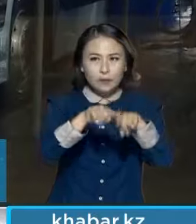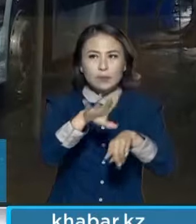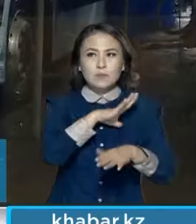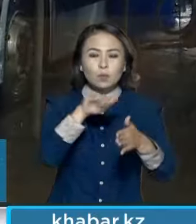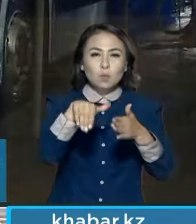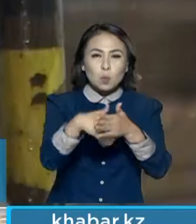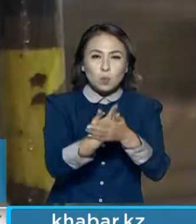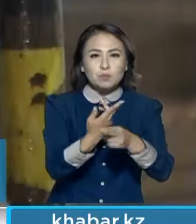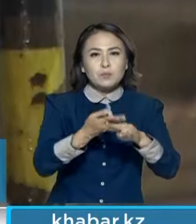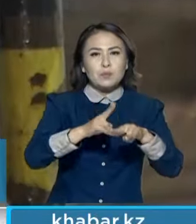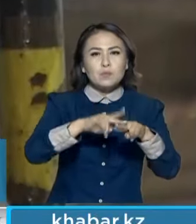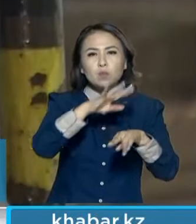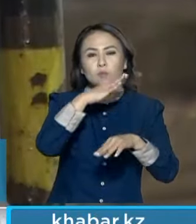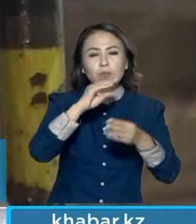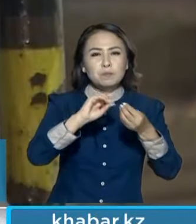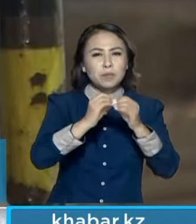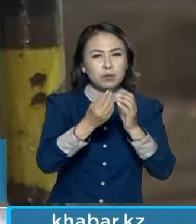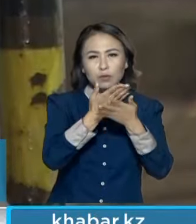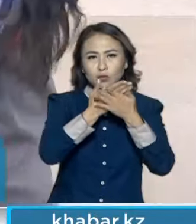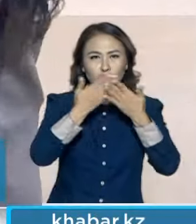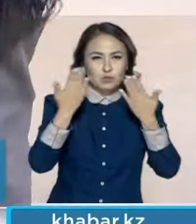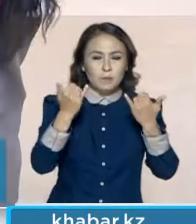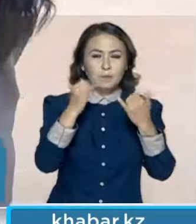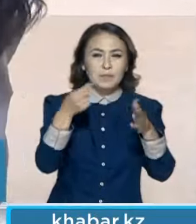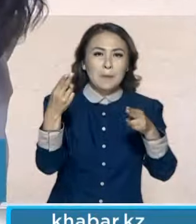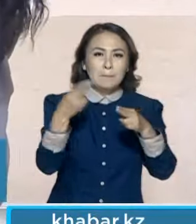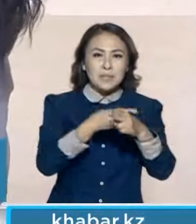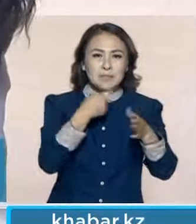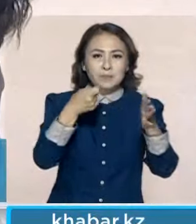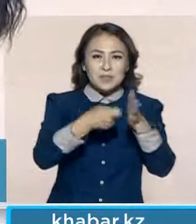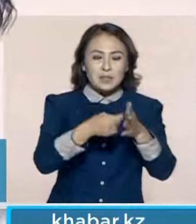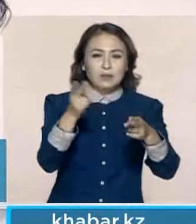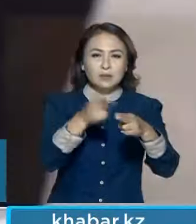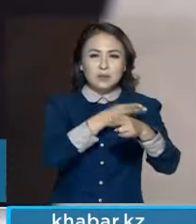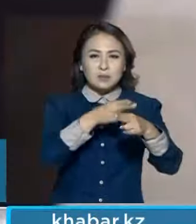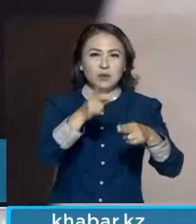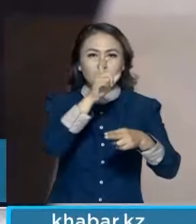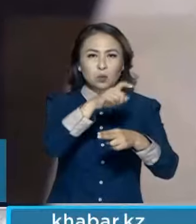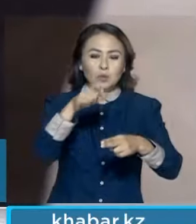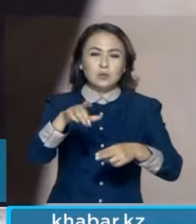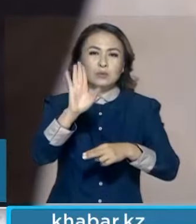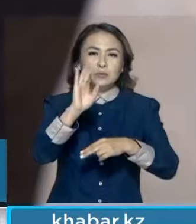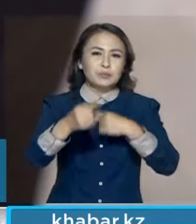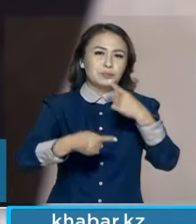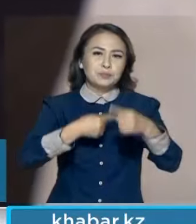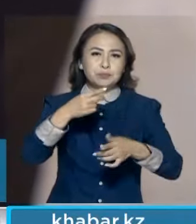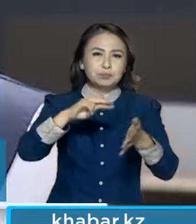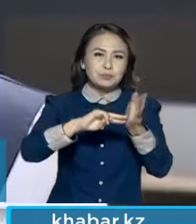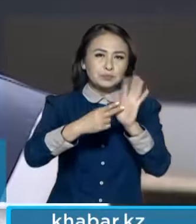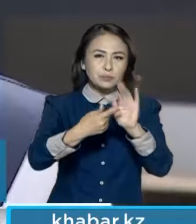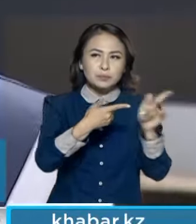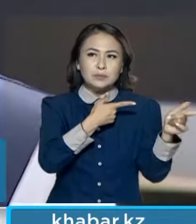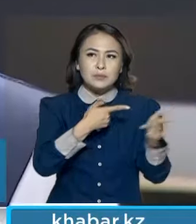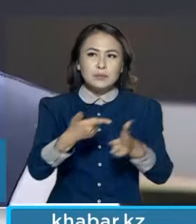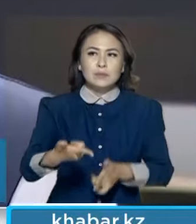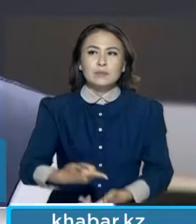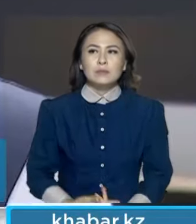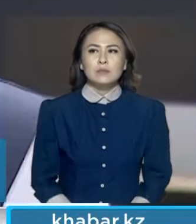жаңа болғандықтан көп қиындық жоқ дейді. Ал билетсіз жолаушылармен күресу үшін келесідей жоспар құрыпты. Бізде